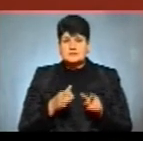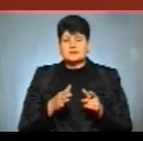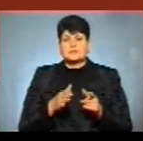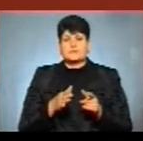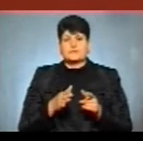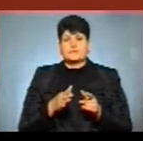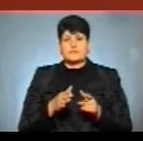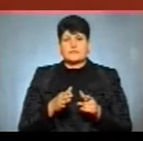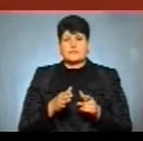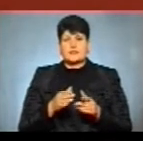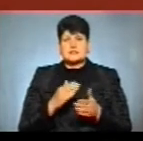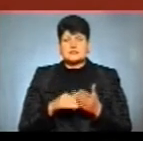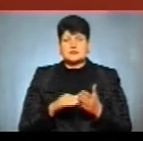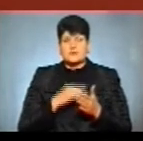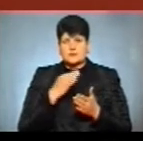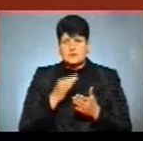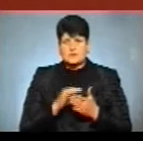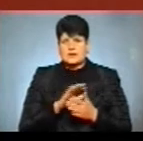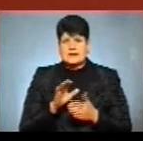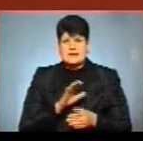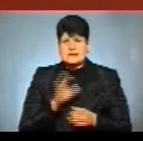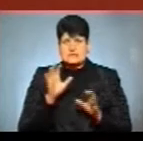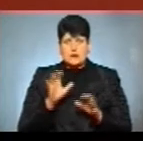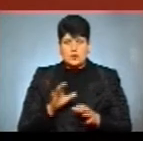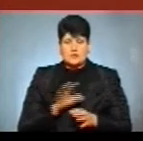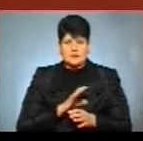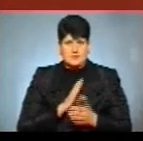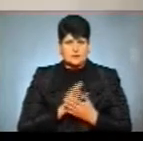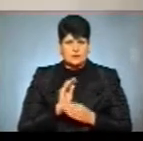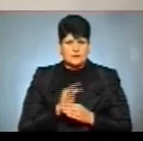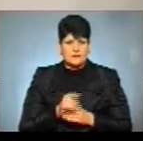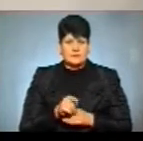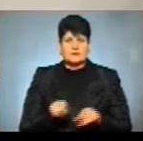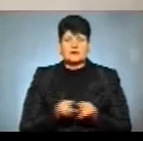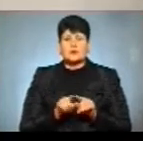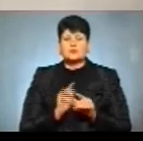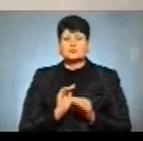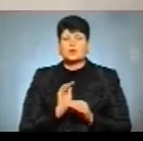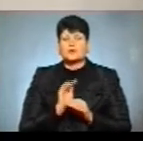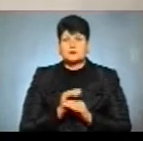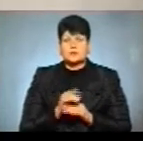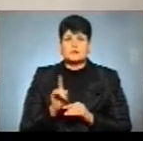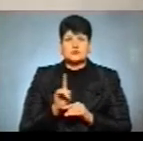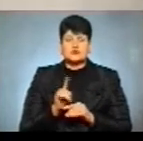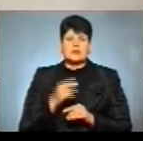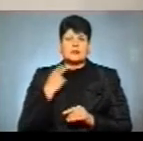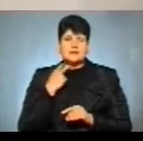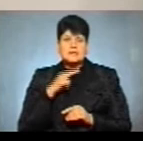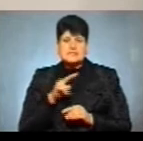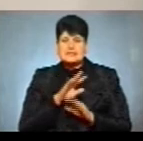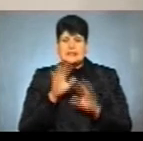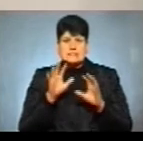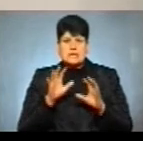відповідальності про незаконне збагачення. Чи є що додати? Також ще додам, що криміналізація